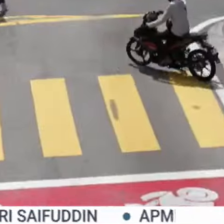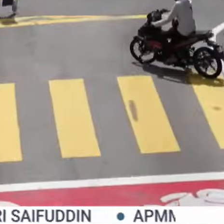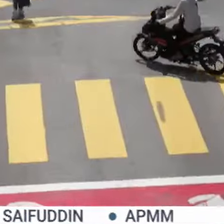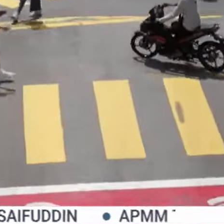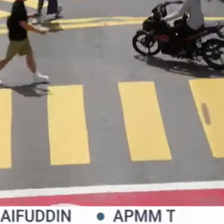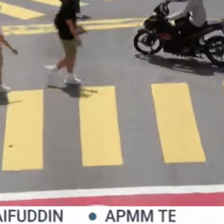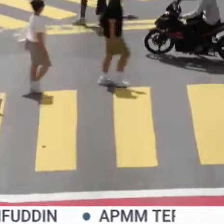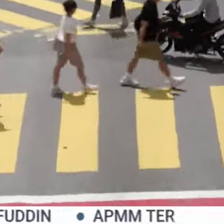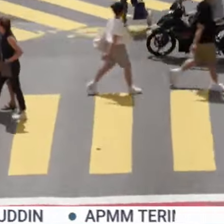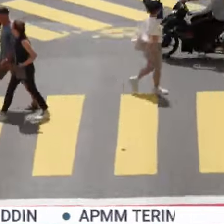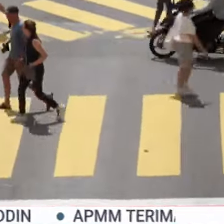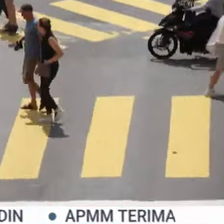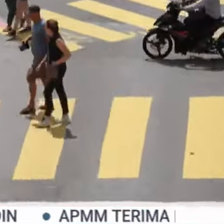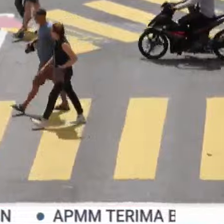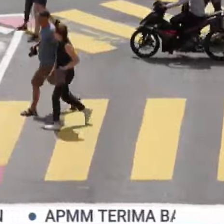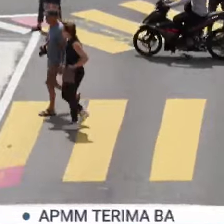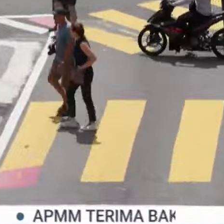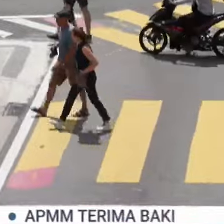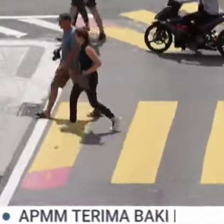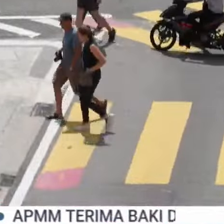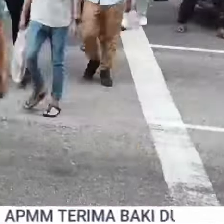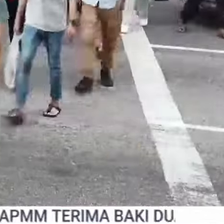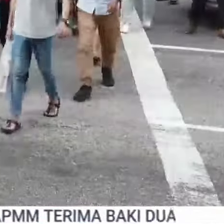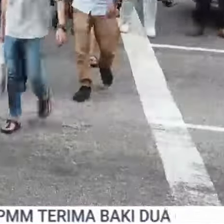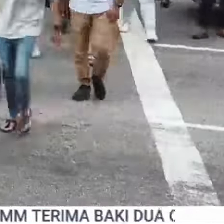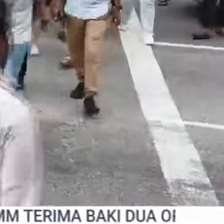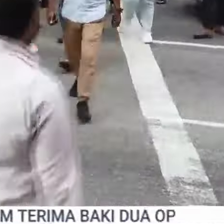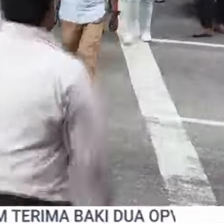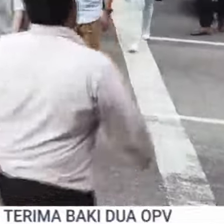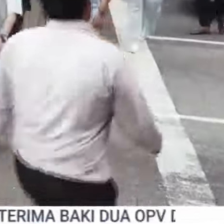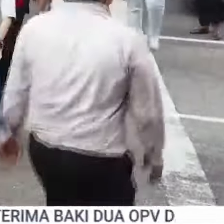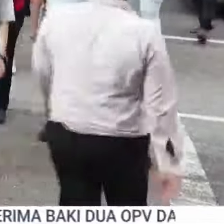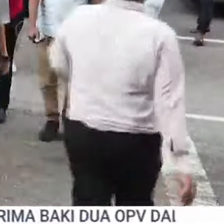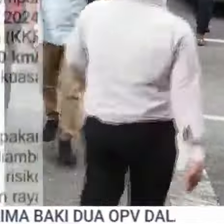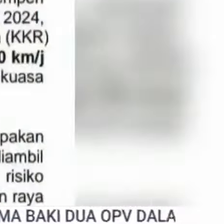kesan pertikaian langkah kerajaan tangani kos sara hidup.